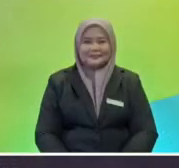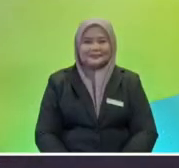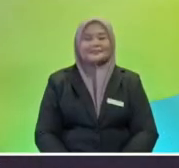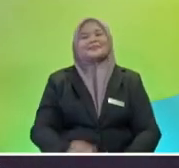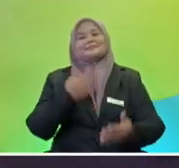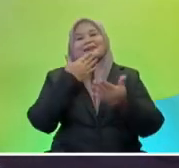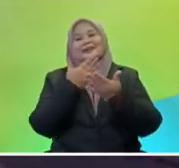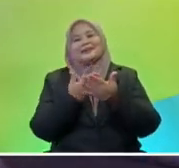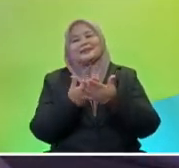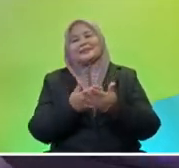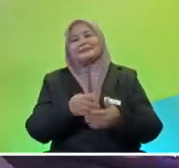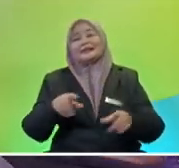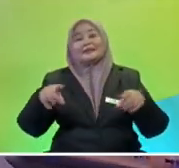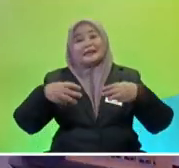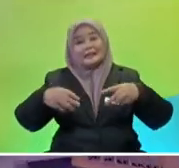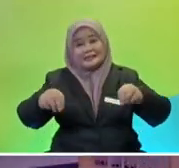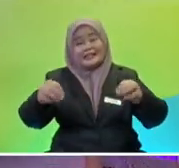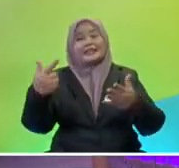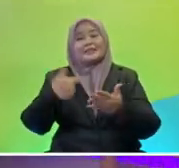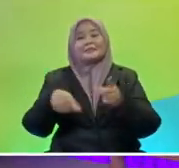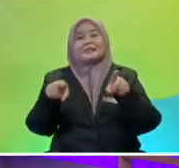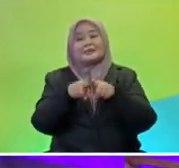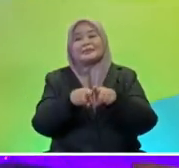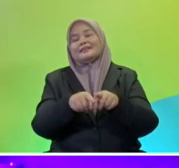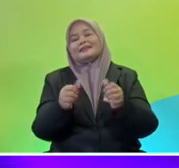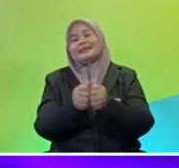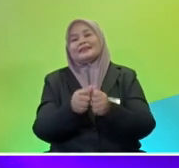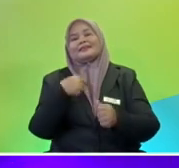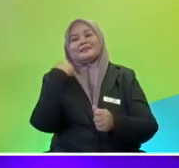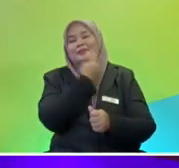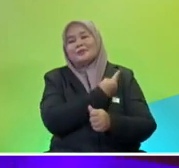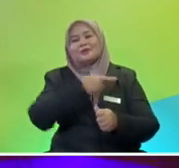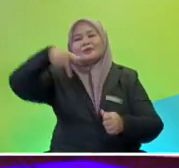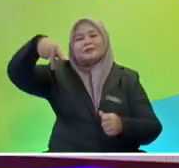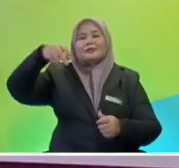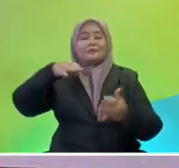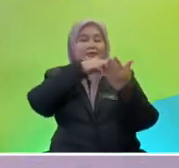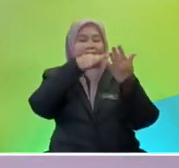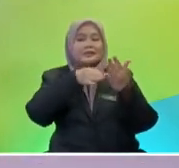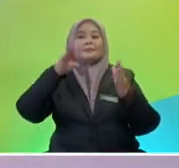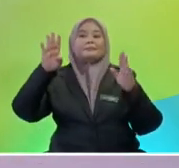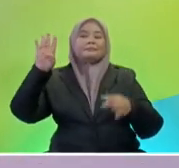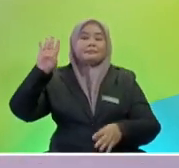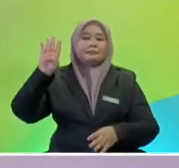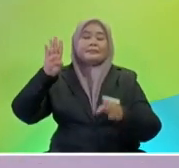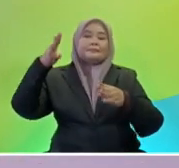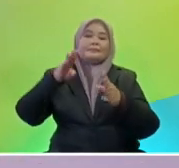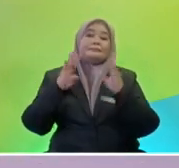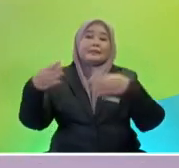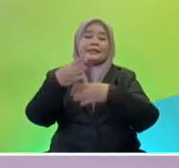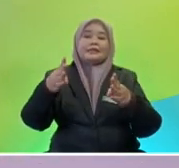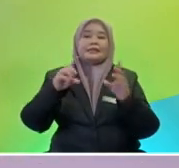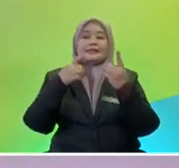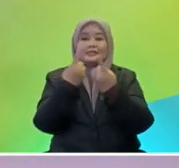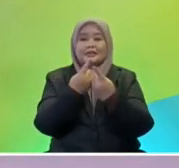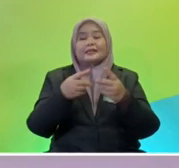baik anda bersama dengan kami dalam yang lebih dikenal sebagai PBD dan hari ini topik kita